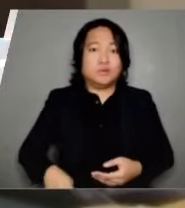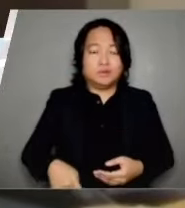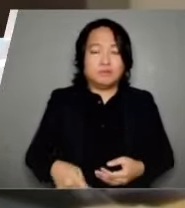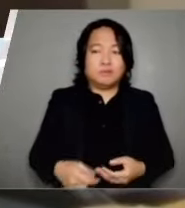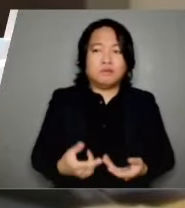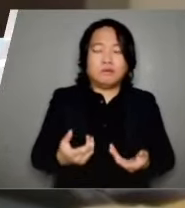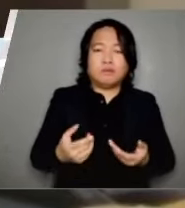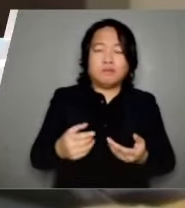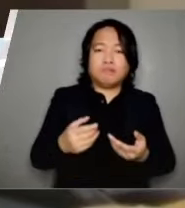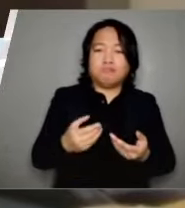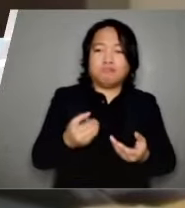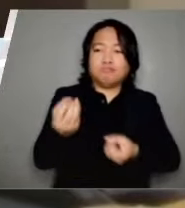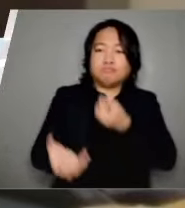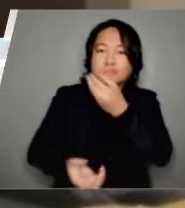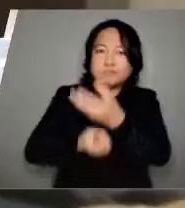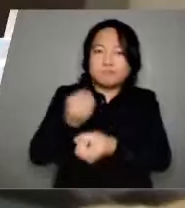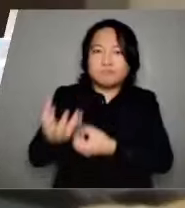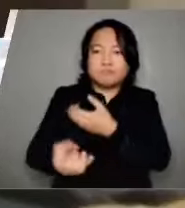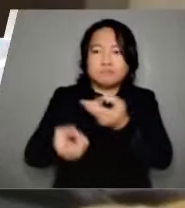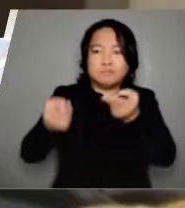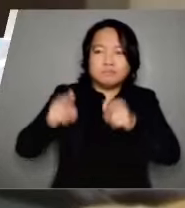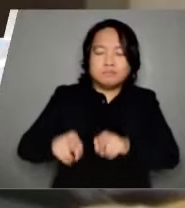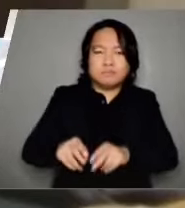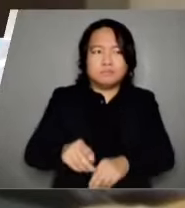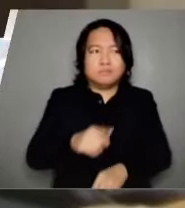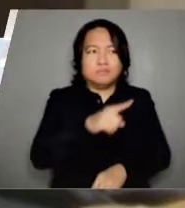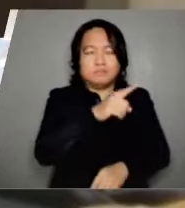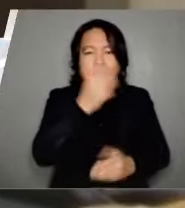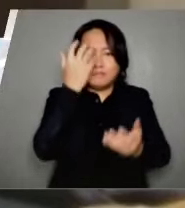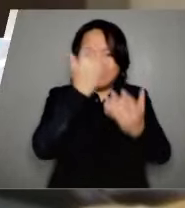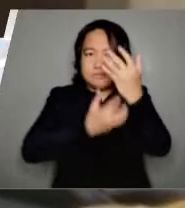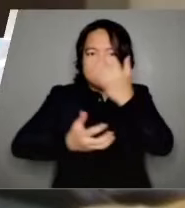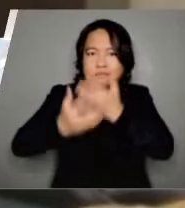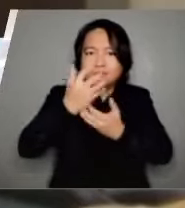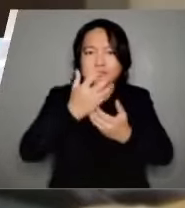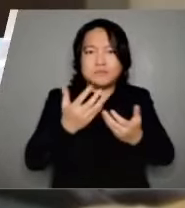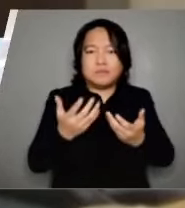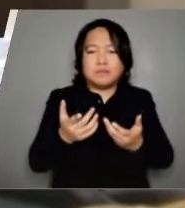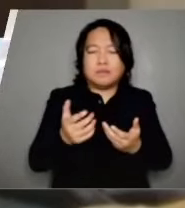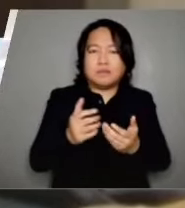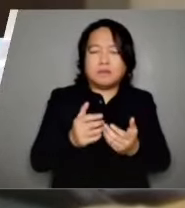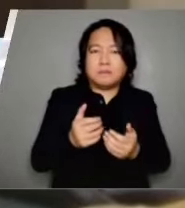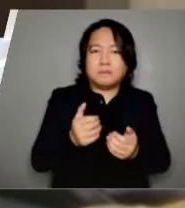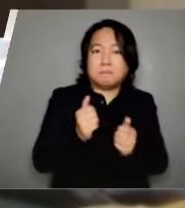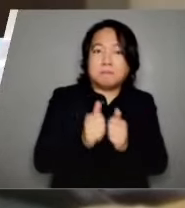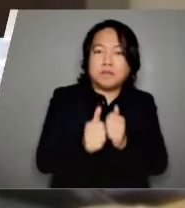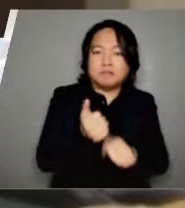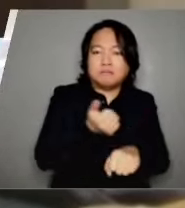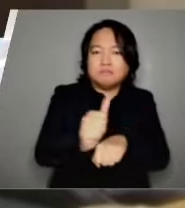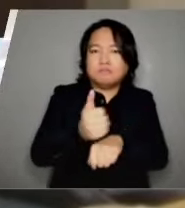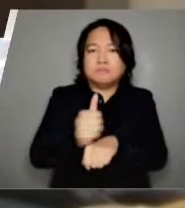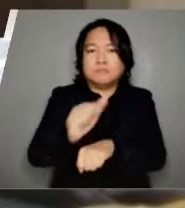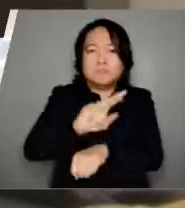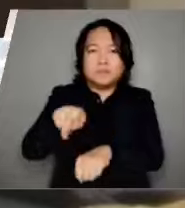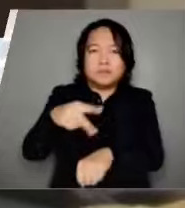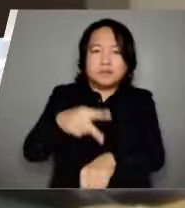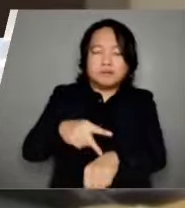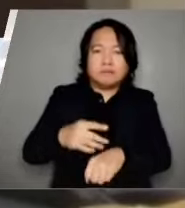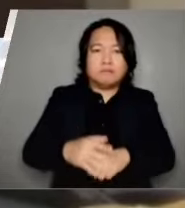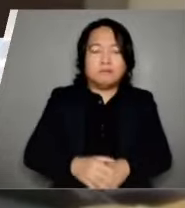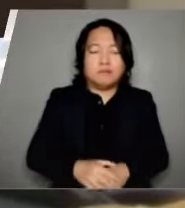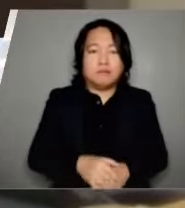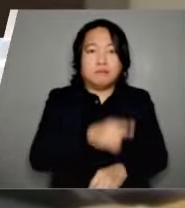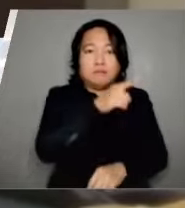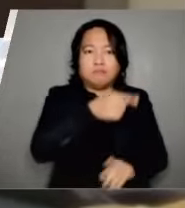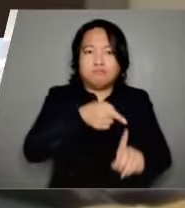maling gawain dito, mga illegal activities nila, and of course their aggression in the West Philippine Sea. Huwag tayong maniwala sa mga